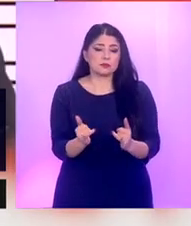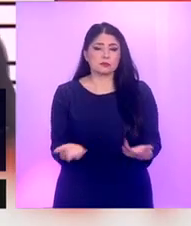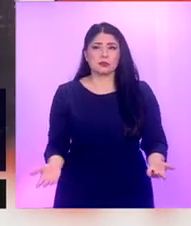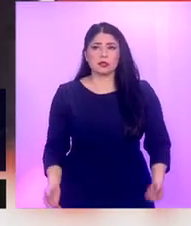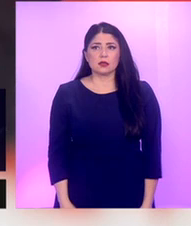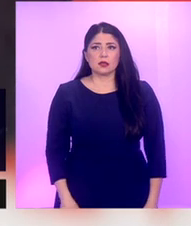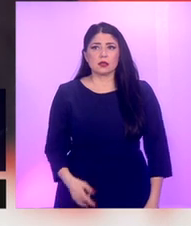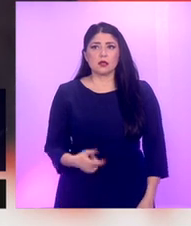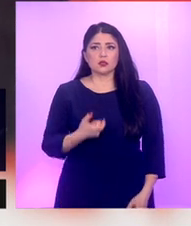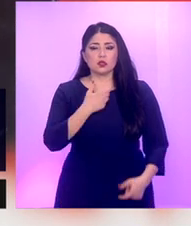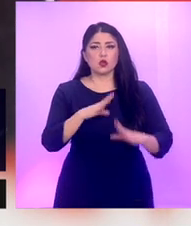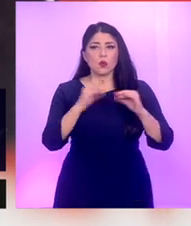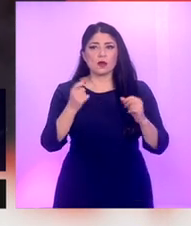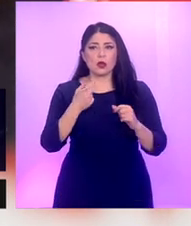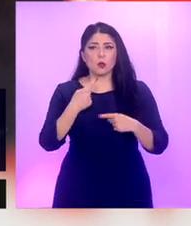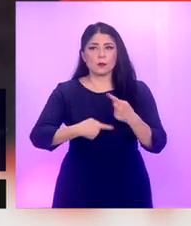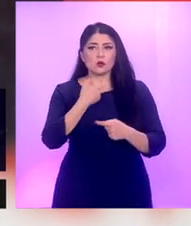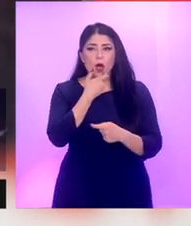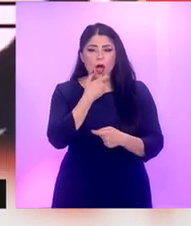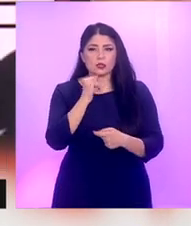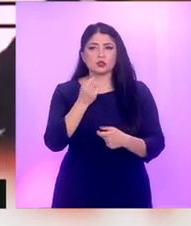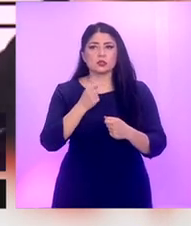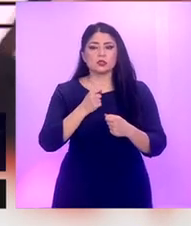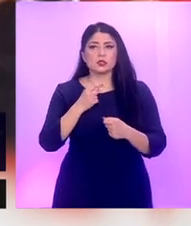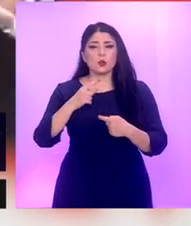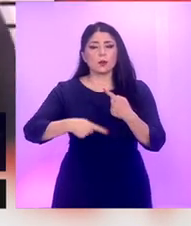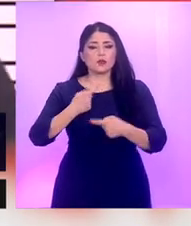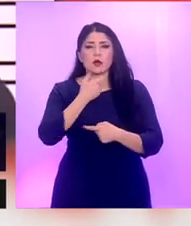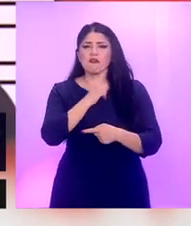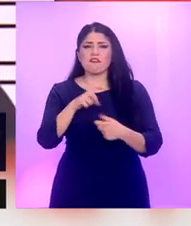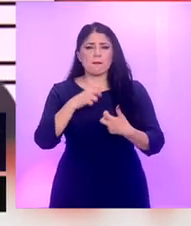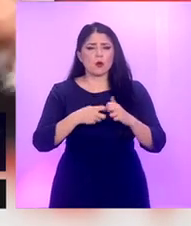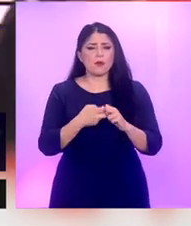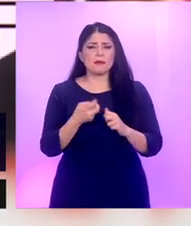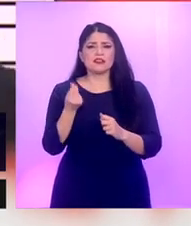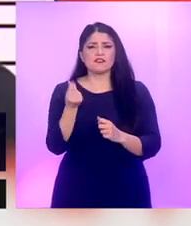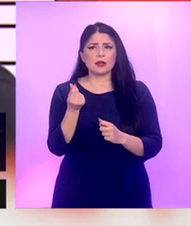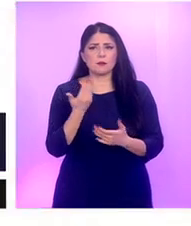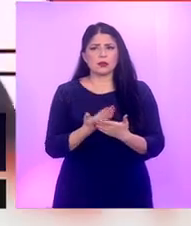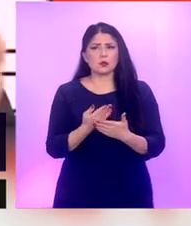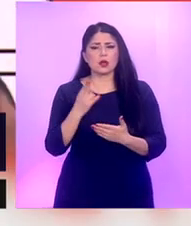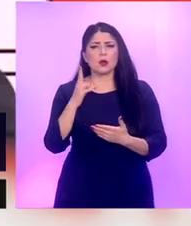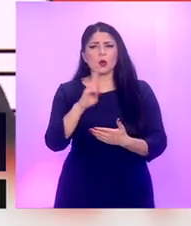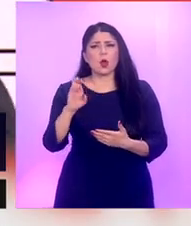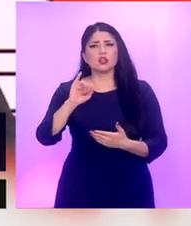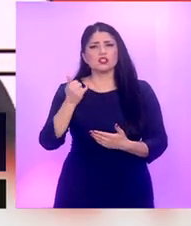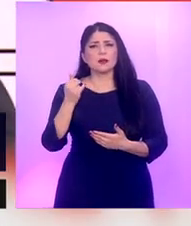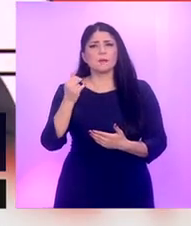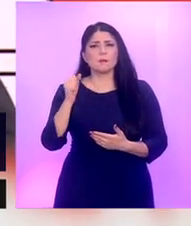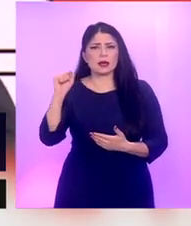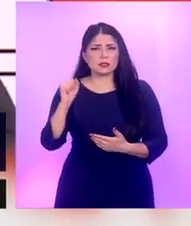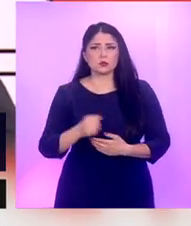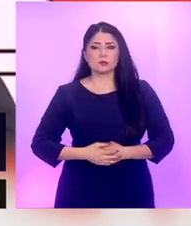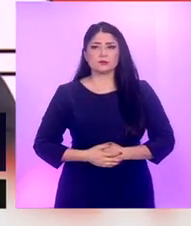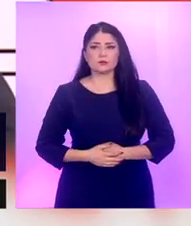România în următorul an și în următorii ani nu o să aibă o problemă de finanțare. Și pentru că Uniunea Europeană și pentru că PNRR. Provocarea reală pe